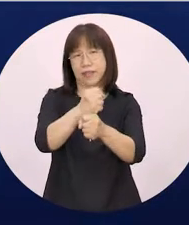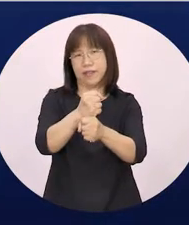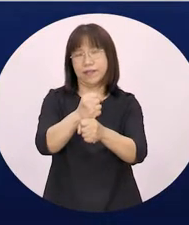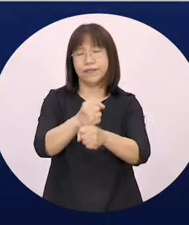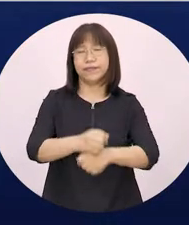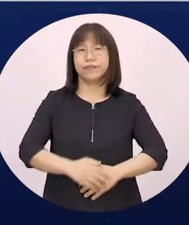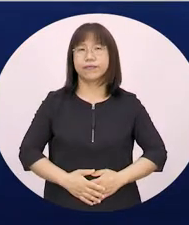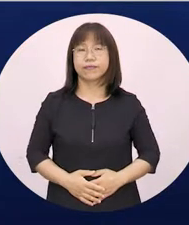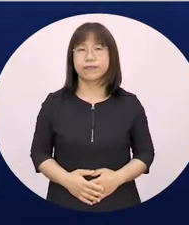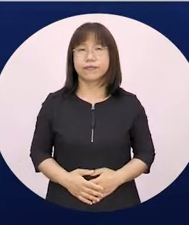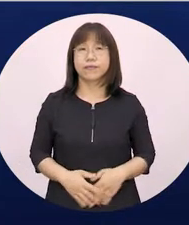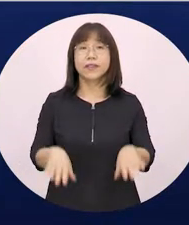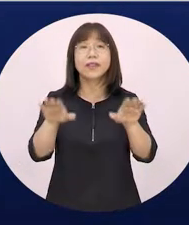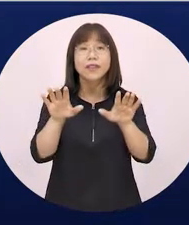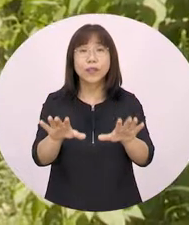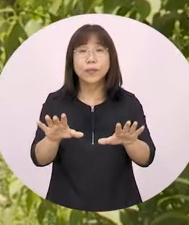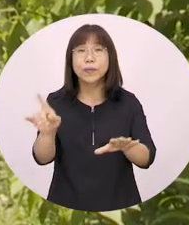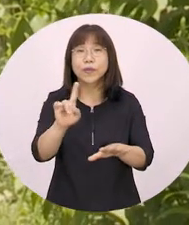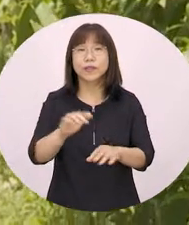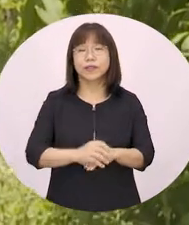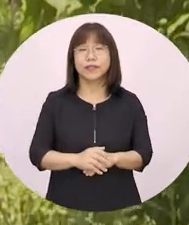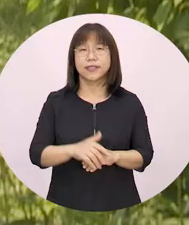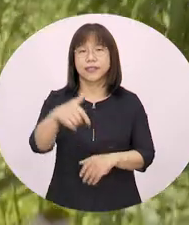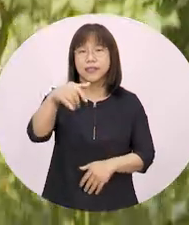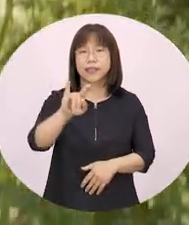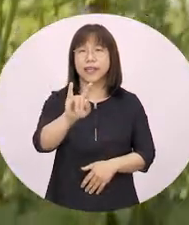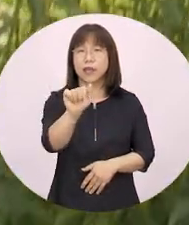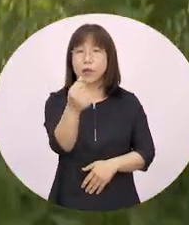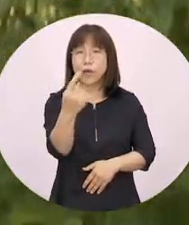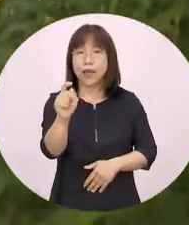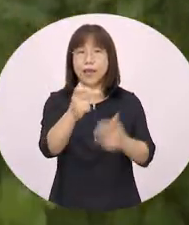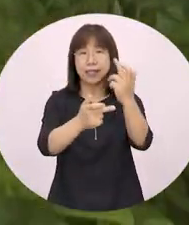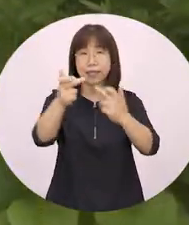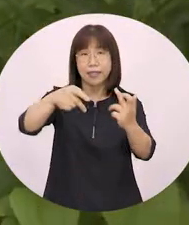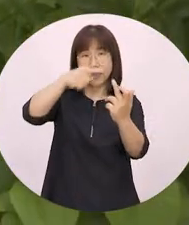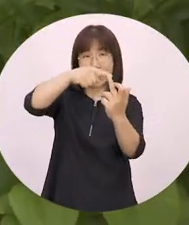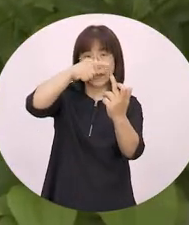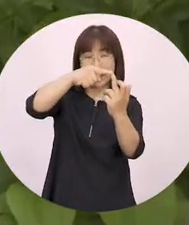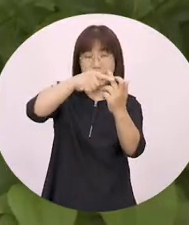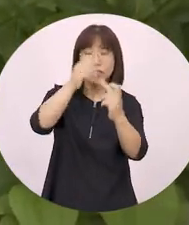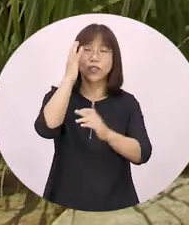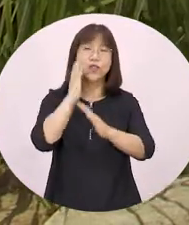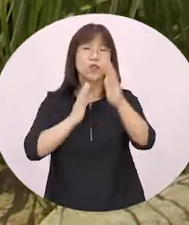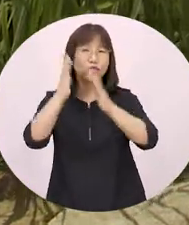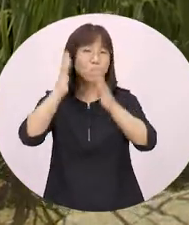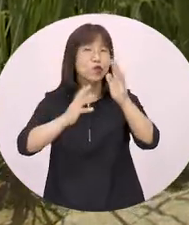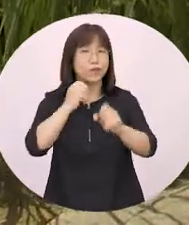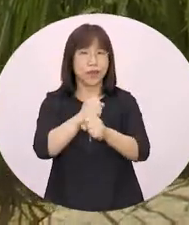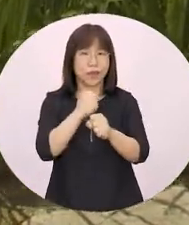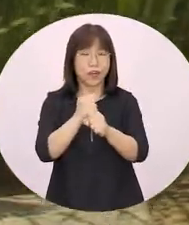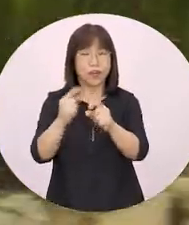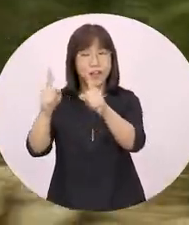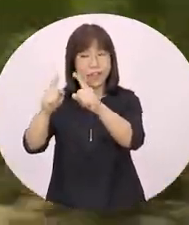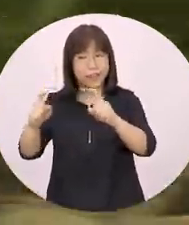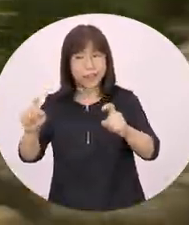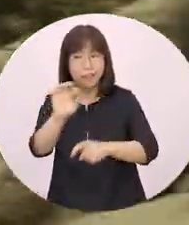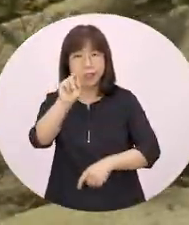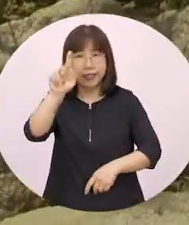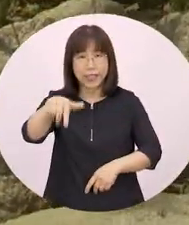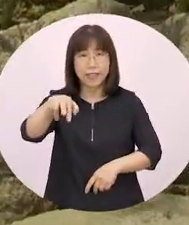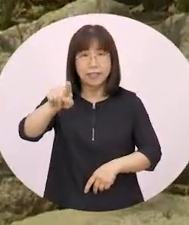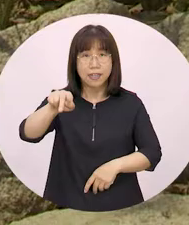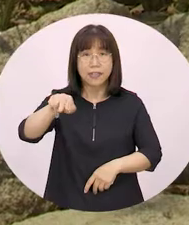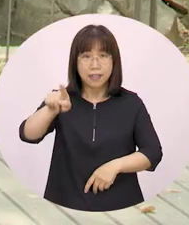조성하는 사업입니다. 이번 사업으로 개화산 정상부에는 힐링숲을, 사람들이 많이 찾는